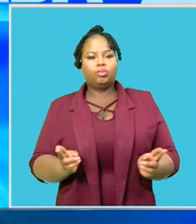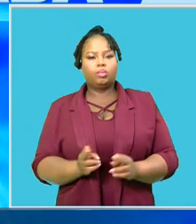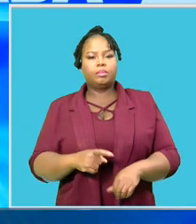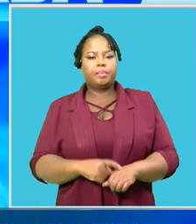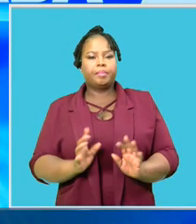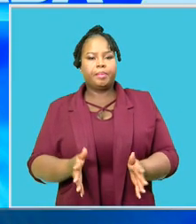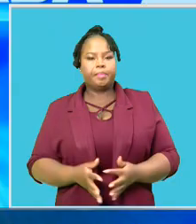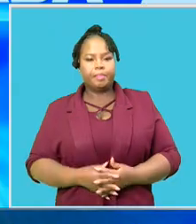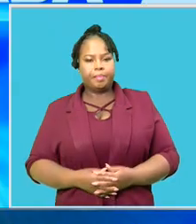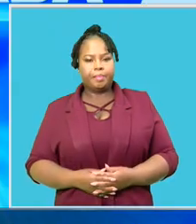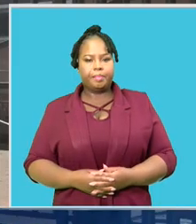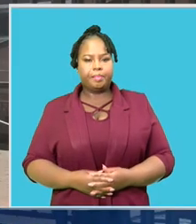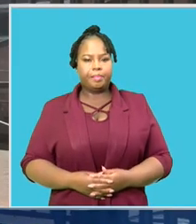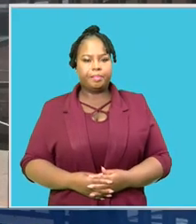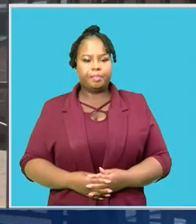esifushane.